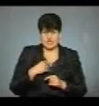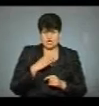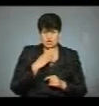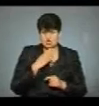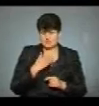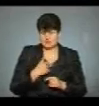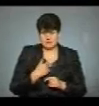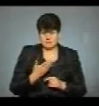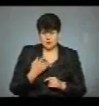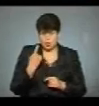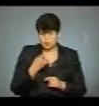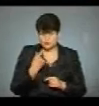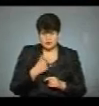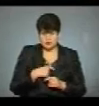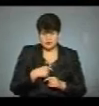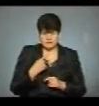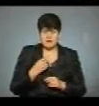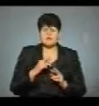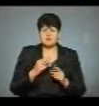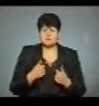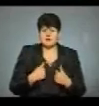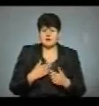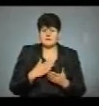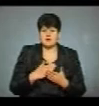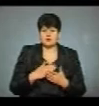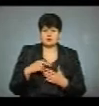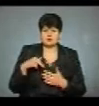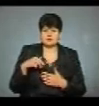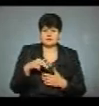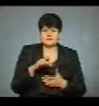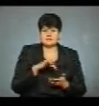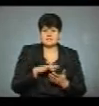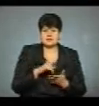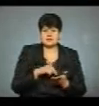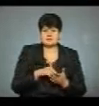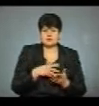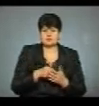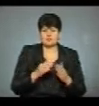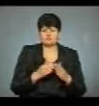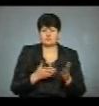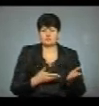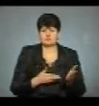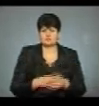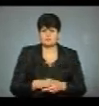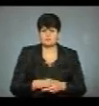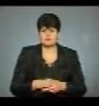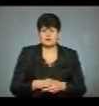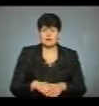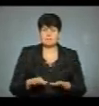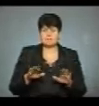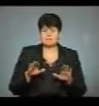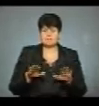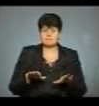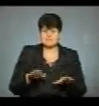жінка, особисто про себе кажу, як би я мала добиратися до центру міста чи до свого будинку. Місцевий житель